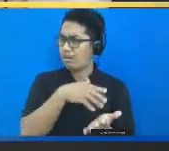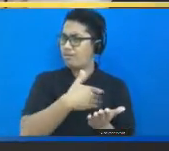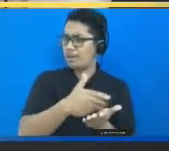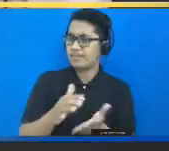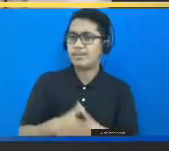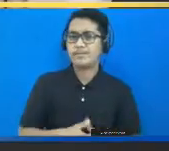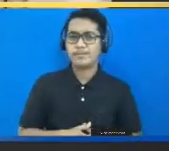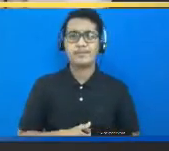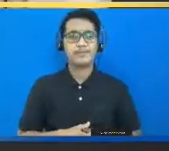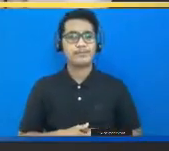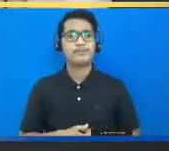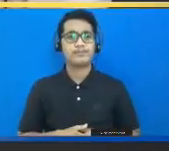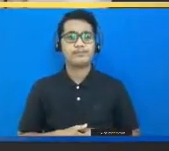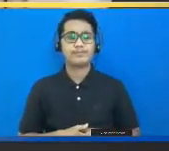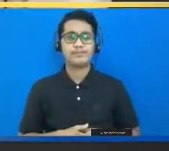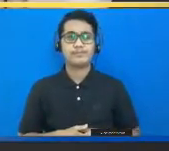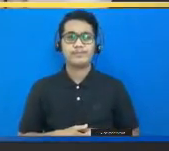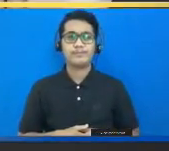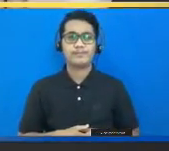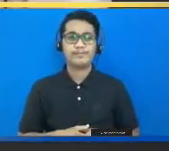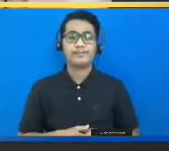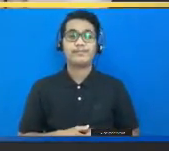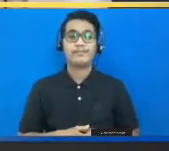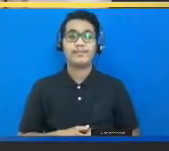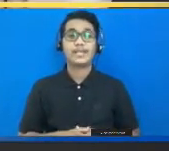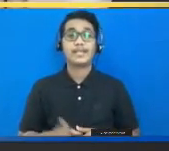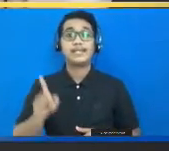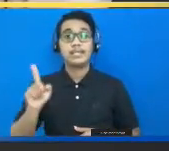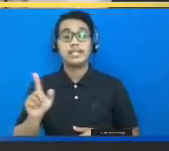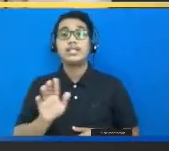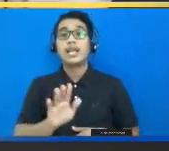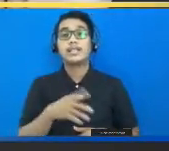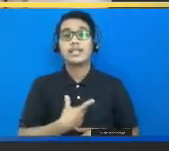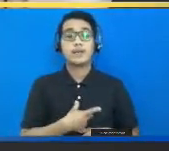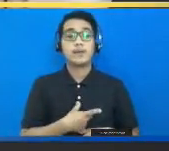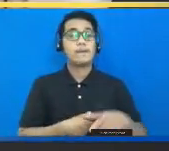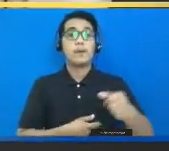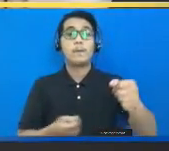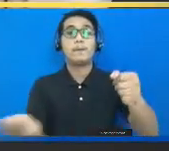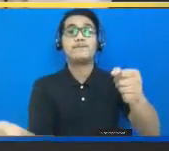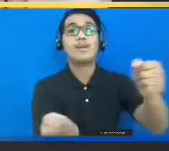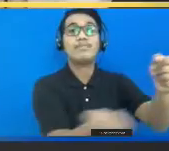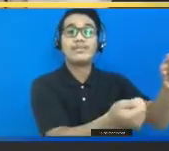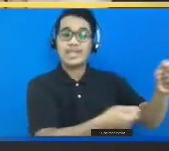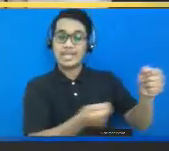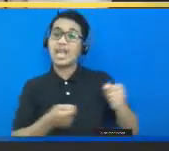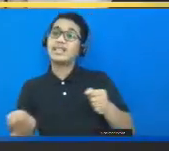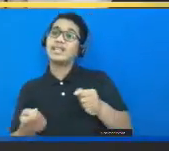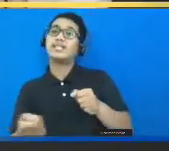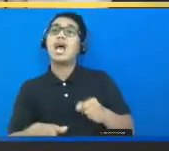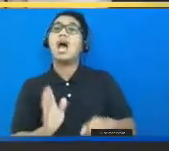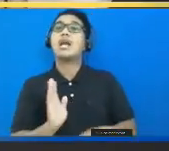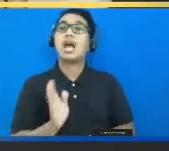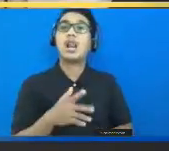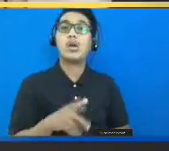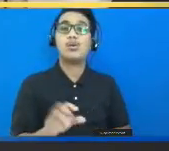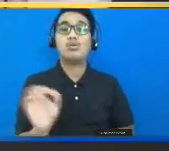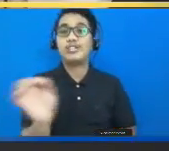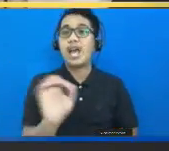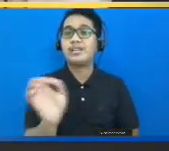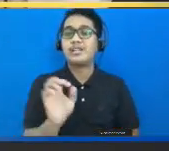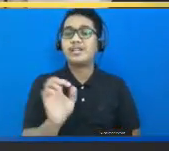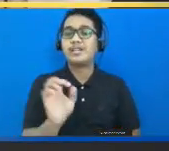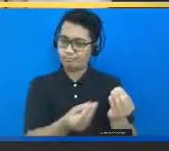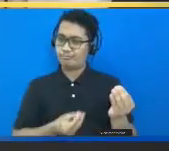performers yang mereka akan panen dan pasca barsaat panennya kalau mereka nggak nggak memiliki infrastruktur